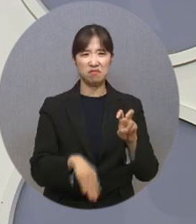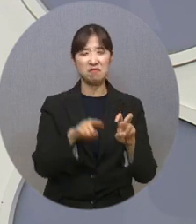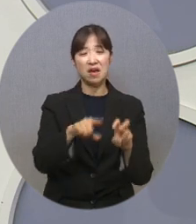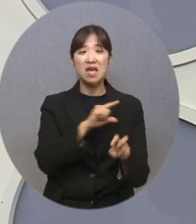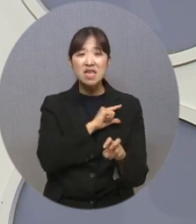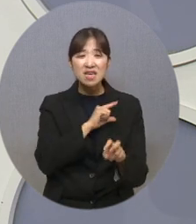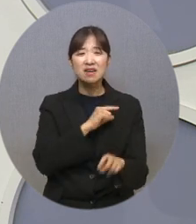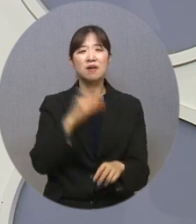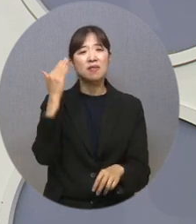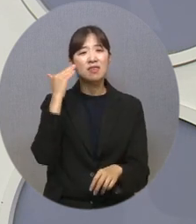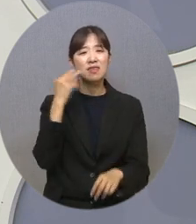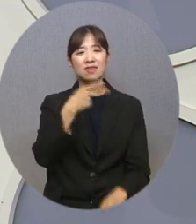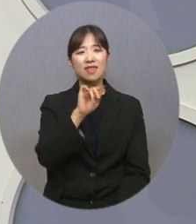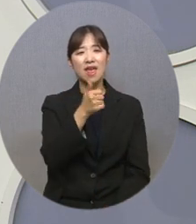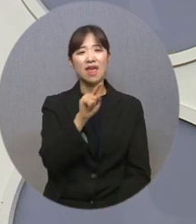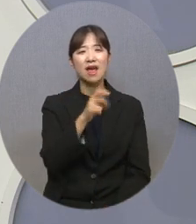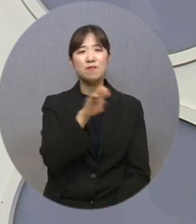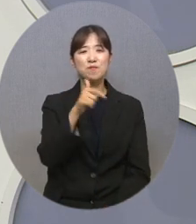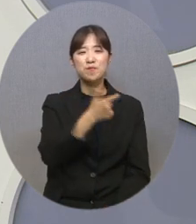아니고요.